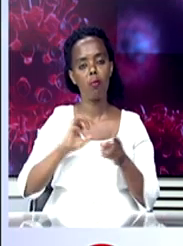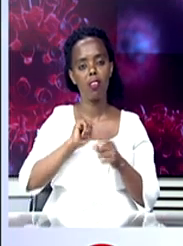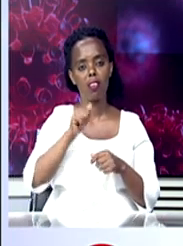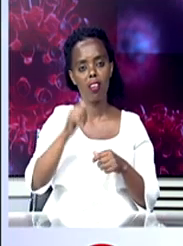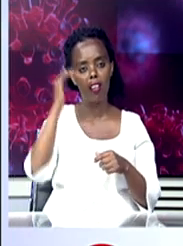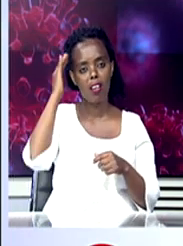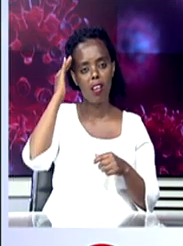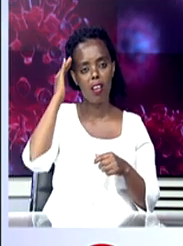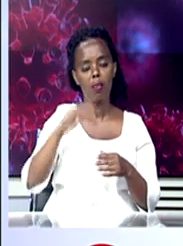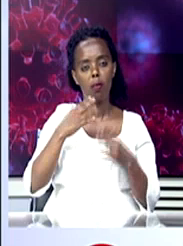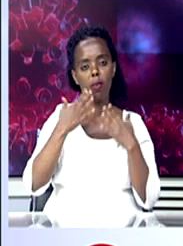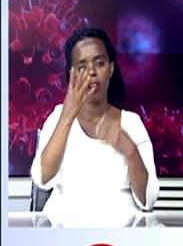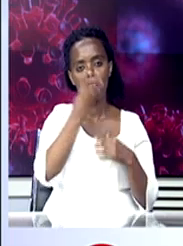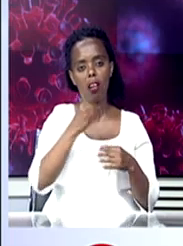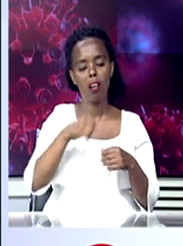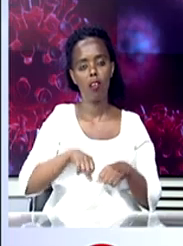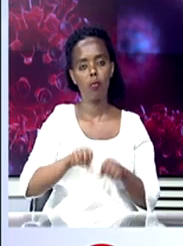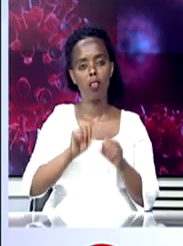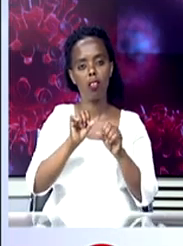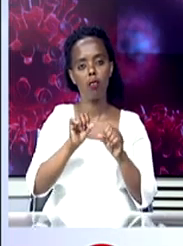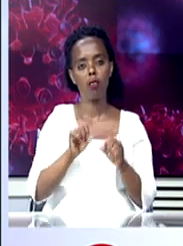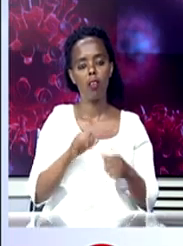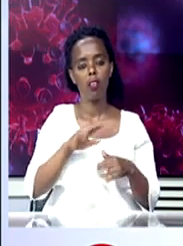yada karena segentang kumbari dada akan wanita fuf.